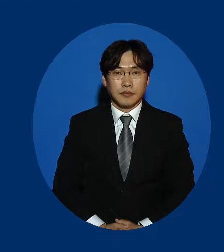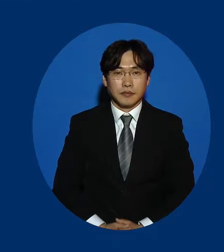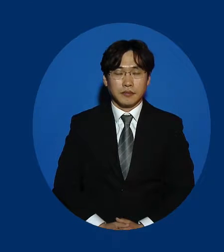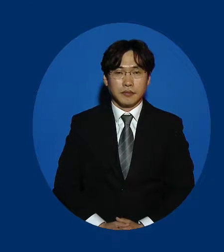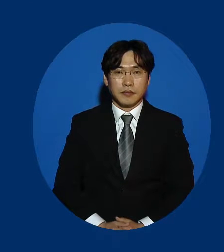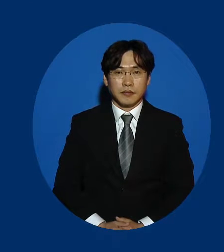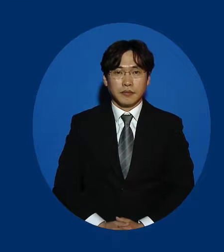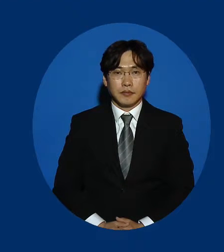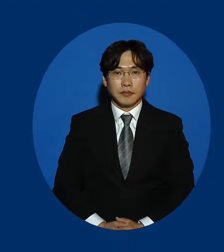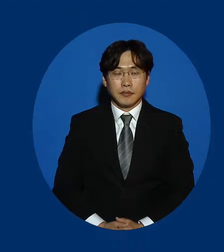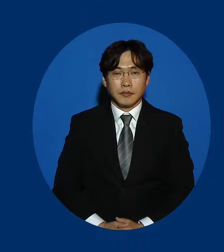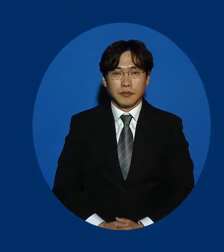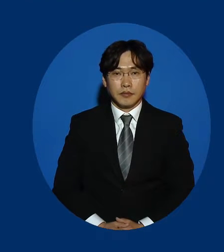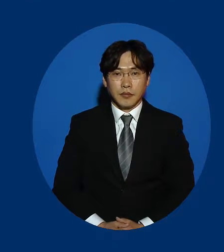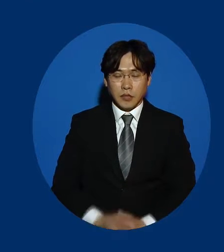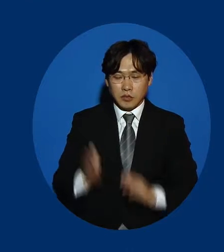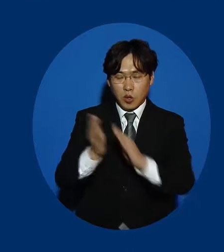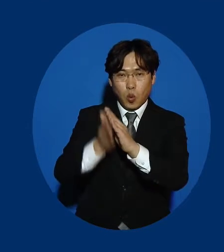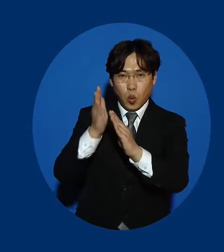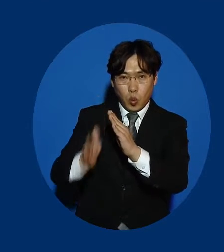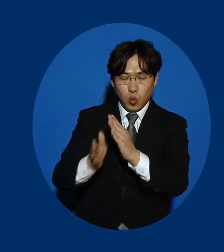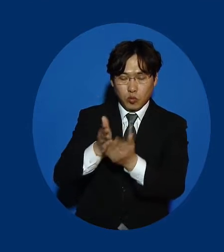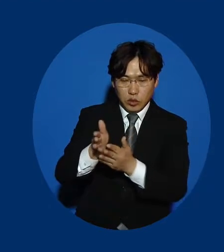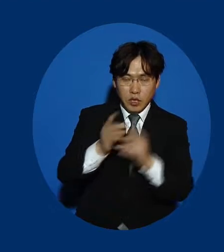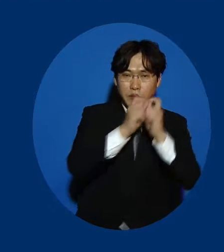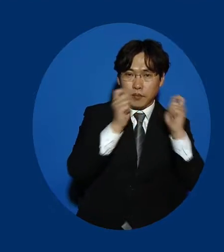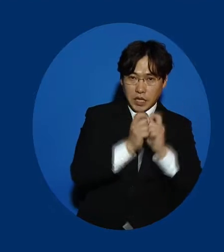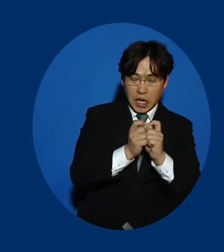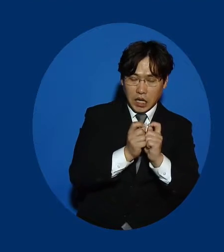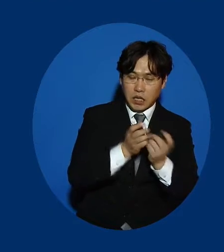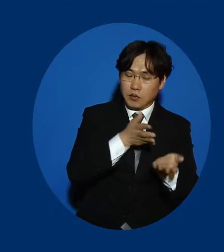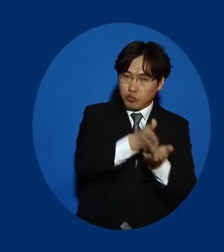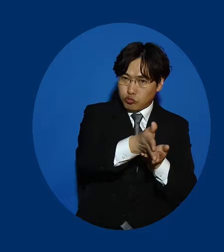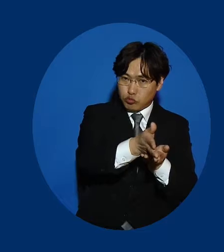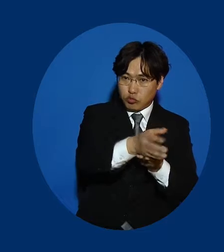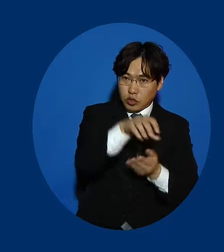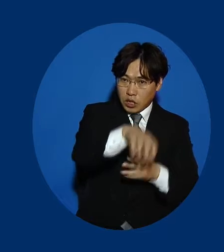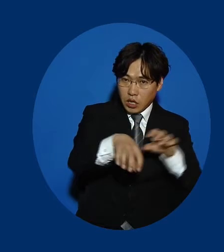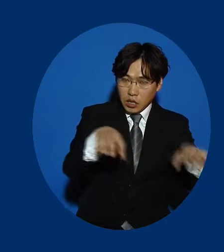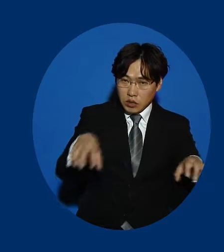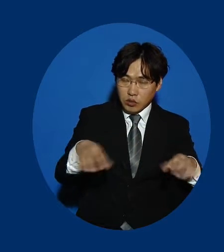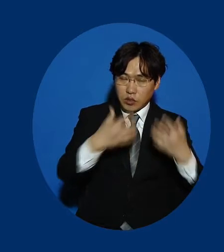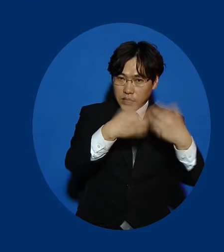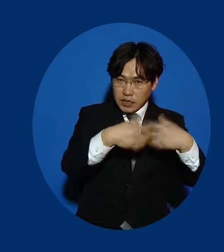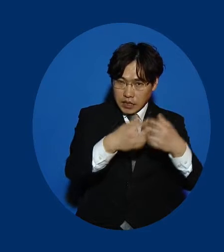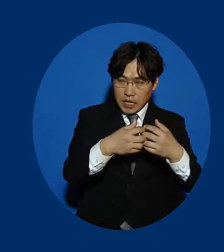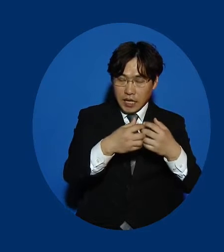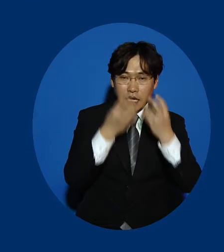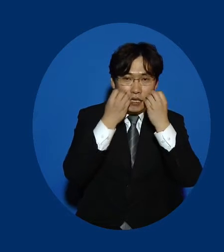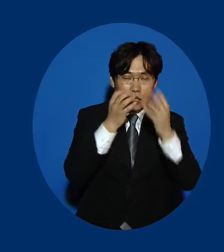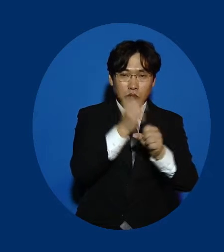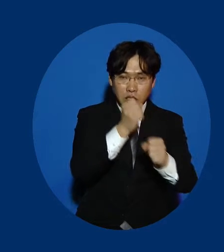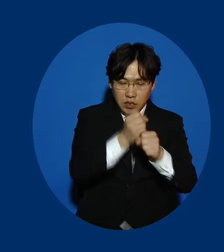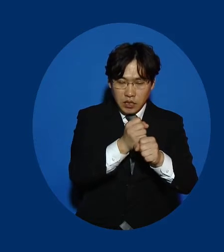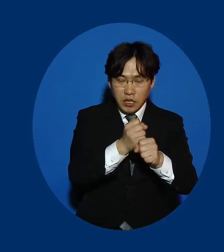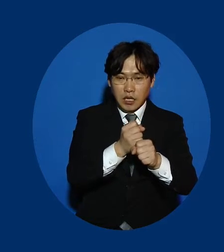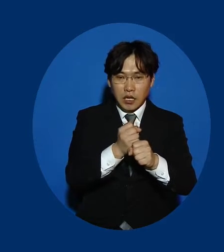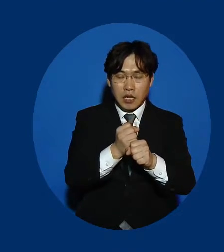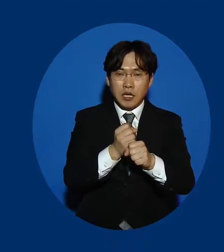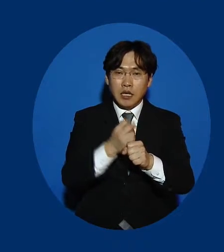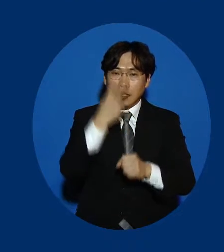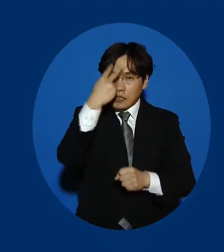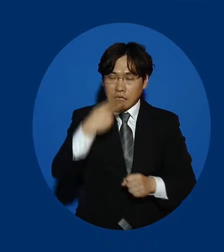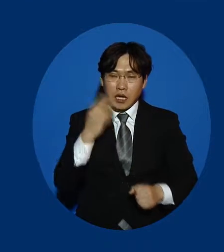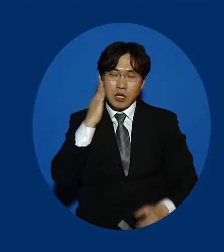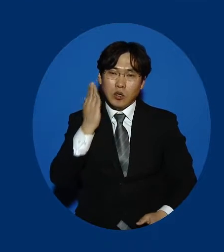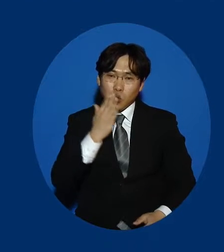다행스러운 거는 그 공공 영역만이 아니라 민간 영역에서 굉장히 많은 기기들을 만들고 고민을 많이 하고 있다는 겁니다. 굉장히 고마운